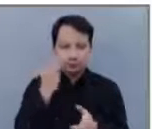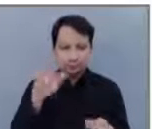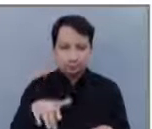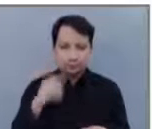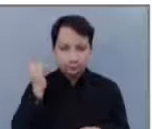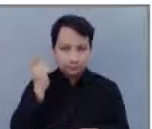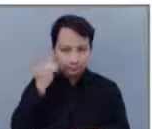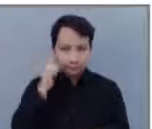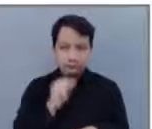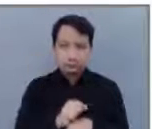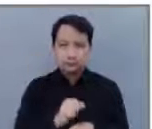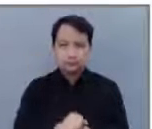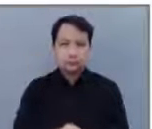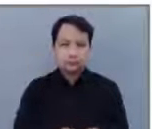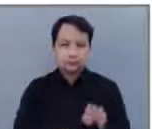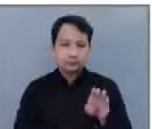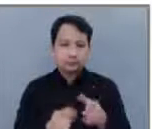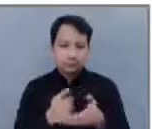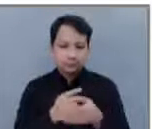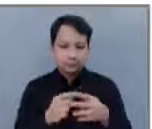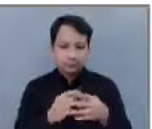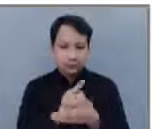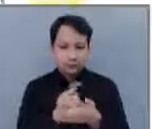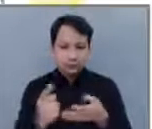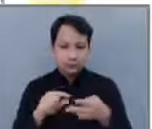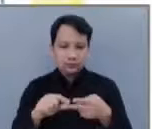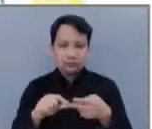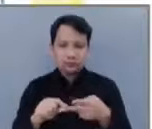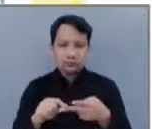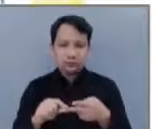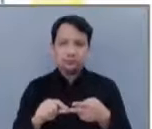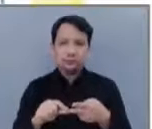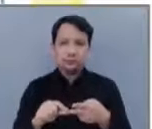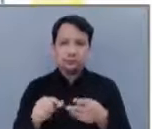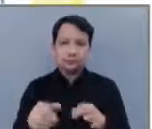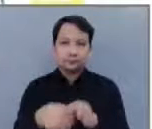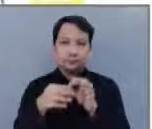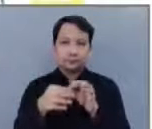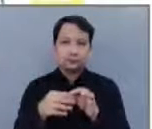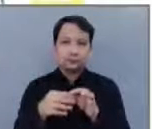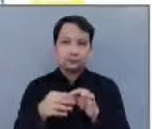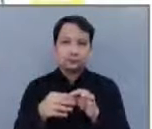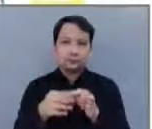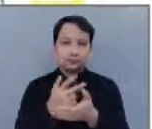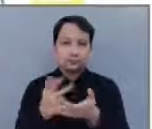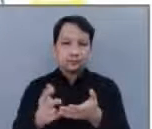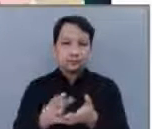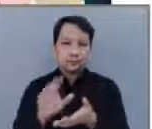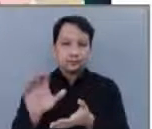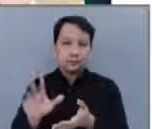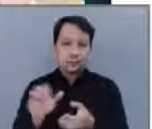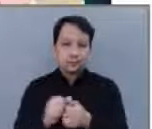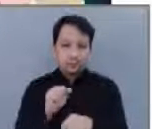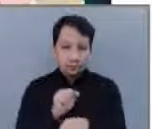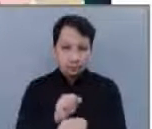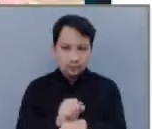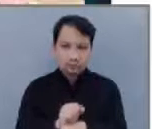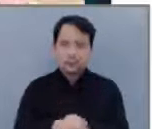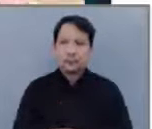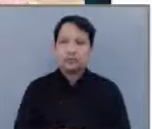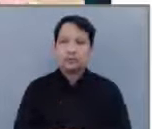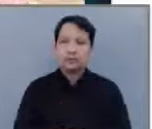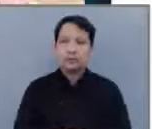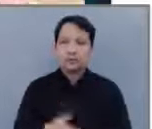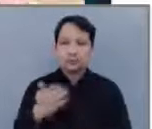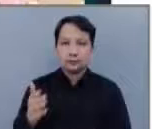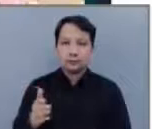2 naman, may mga seminar at awarding ceremony. Sa week 3, may job fairs. At sa week 4,